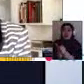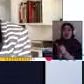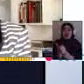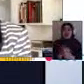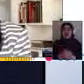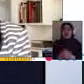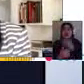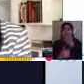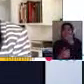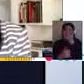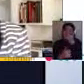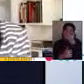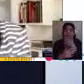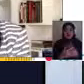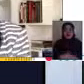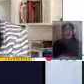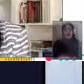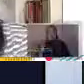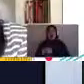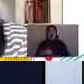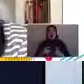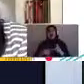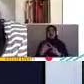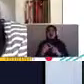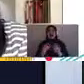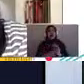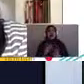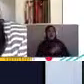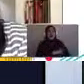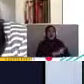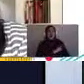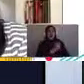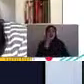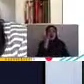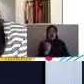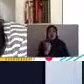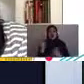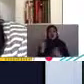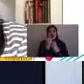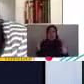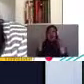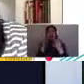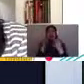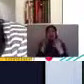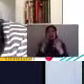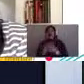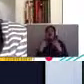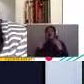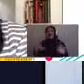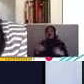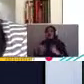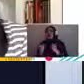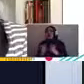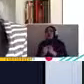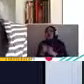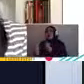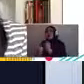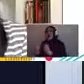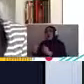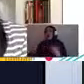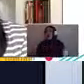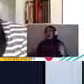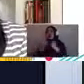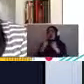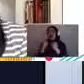atau tersedianya sumber daya manusia yang kompeten, kejelasan penyelenggaraan perjanjian dengan pihak ketiga yang tidak saling merugikan dan